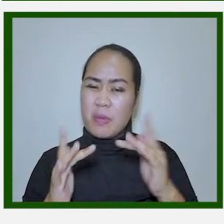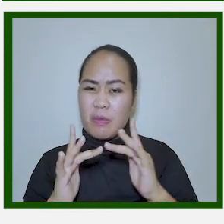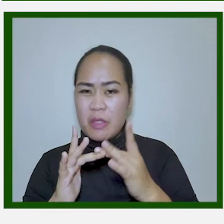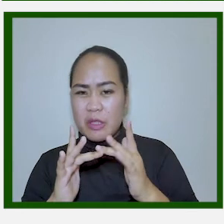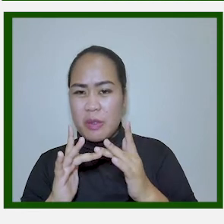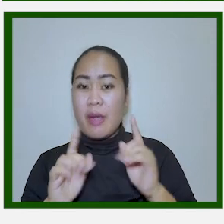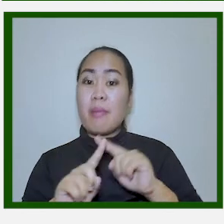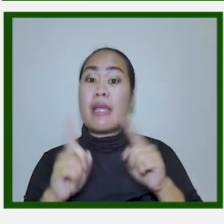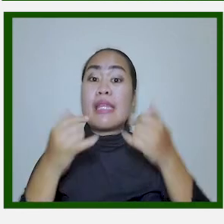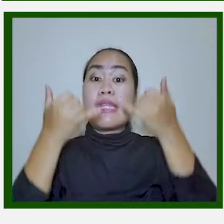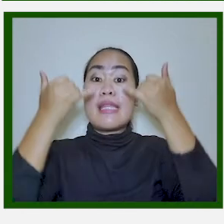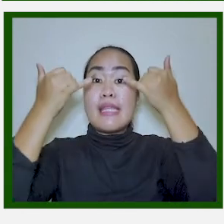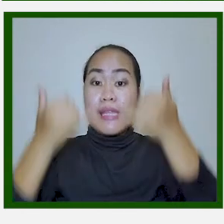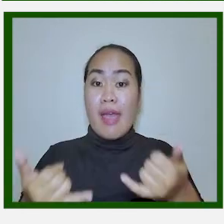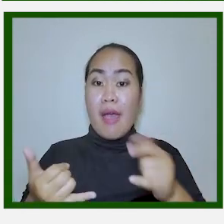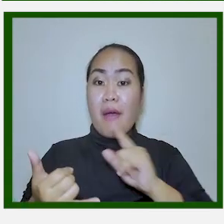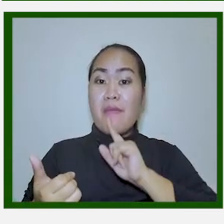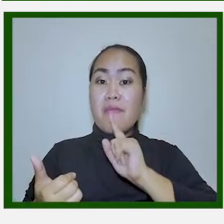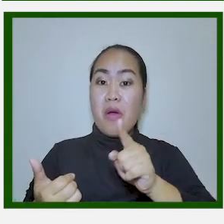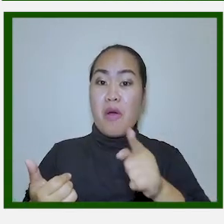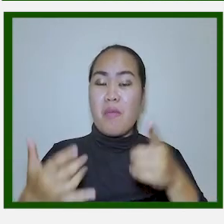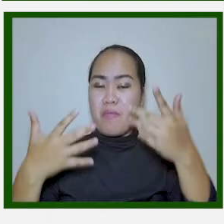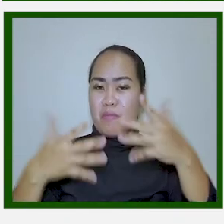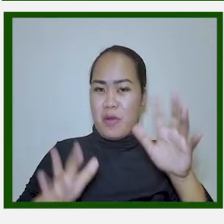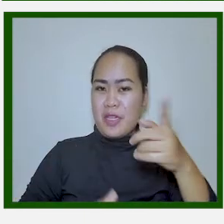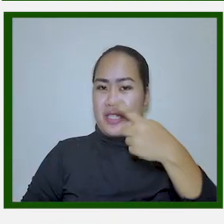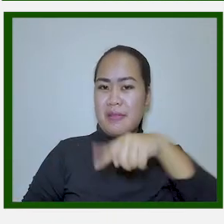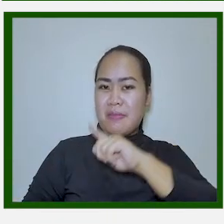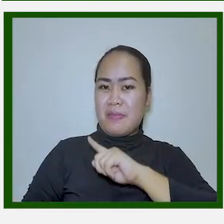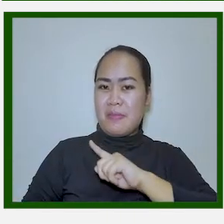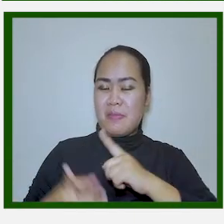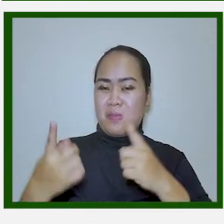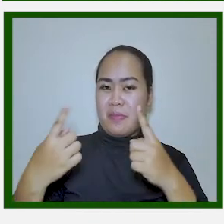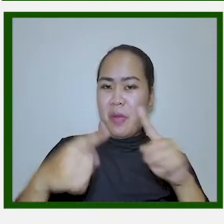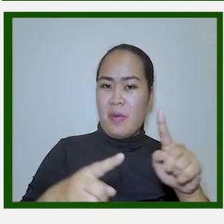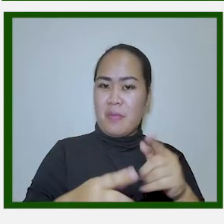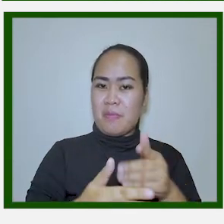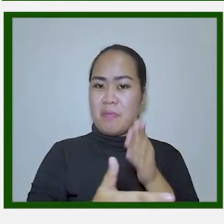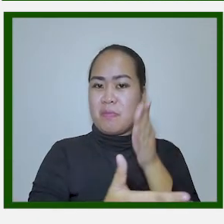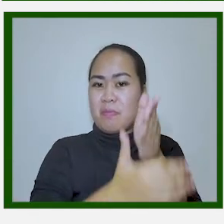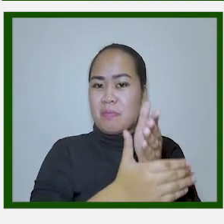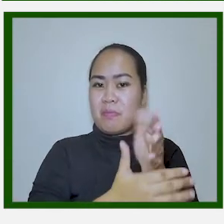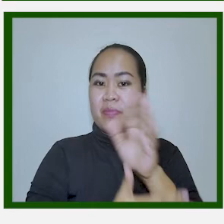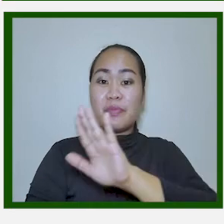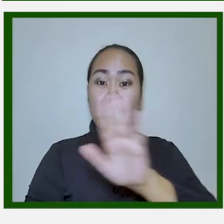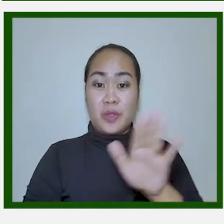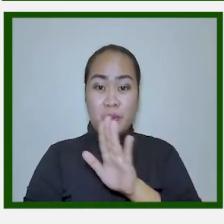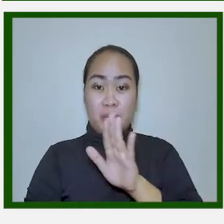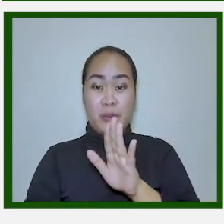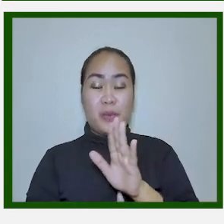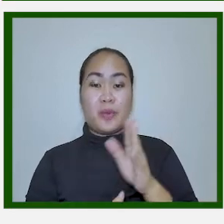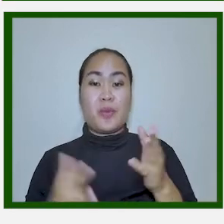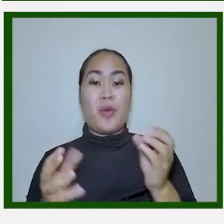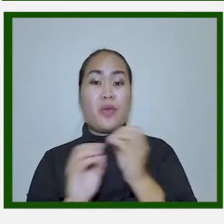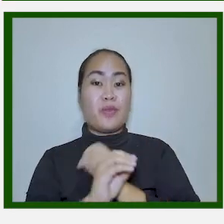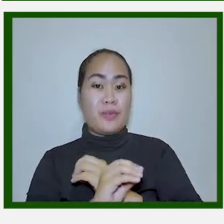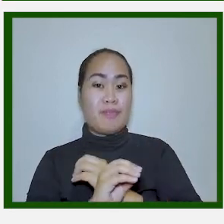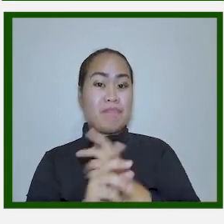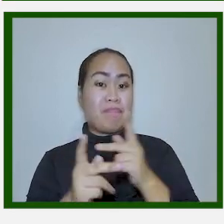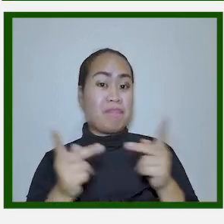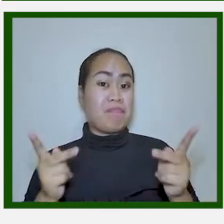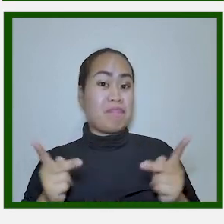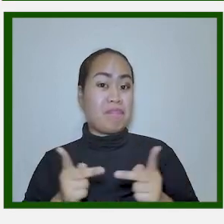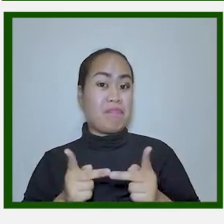ating lighting ceremony sa inyong establishment. So, ito naman po ay pagpapakita rin namin ng